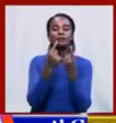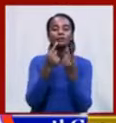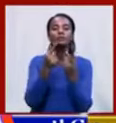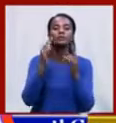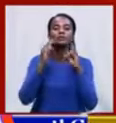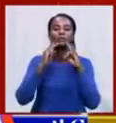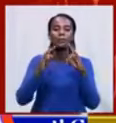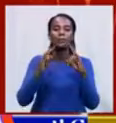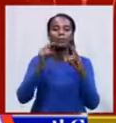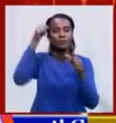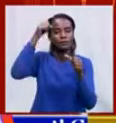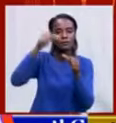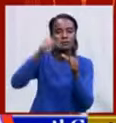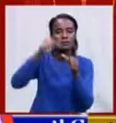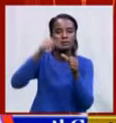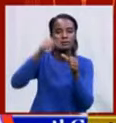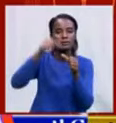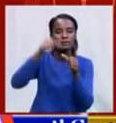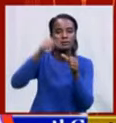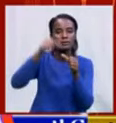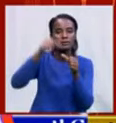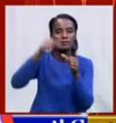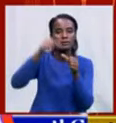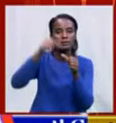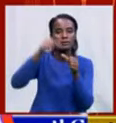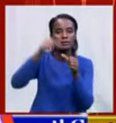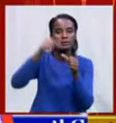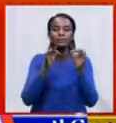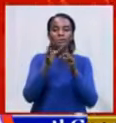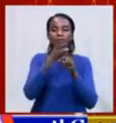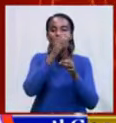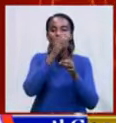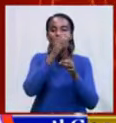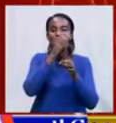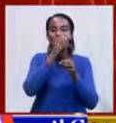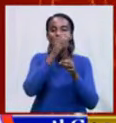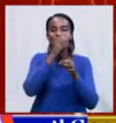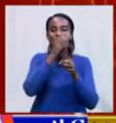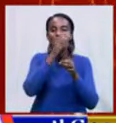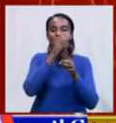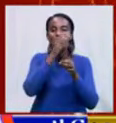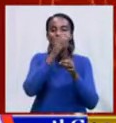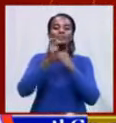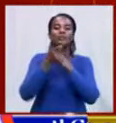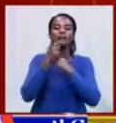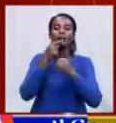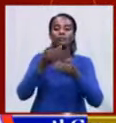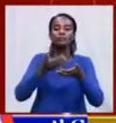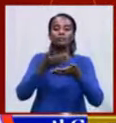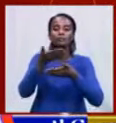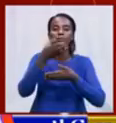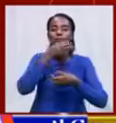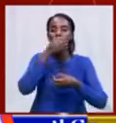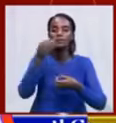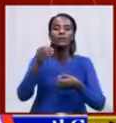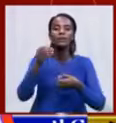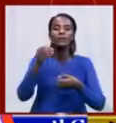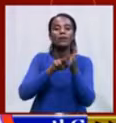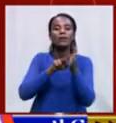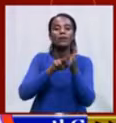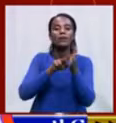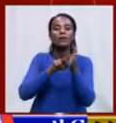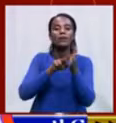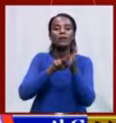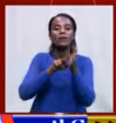ዘገባ አስተውሷል። ከጄኔቭ ጋዜጣዊ መግለጫ የሰጡት የዓለም አቀፉ ጤና ድርጅት ቃል አቀባይ ፋዲላ ቻይብ የቫይረሱ መነሻ